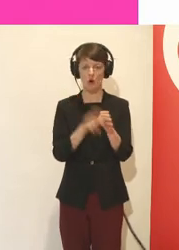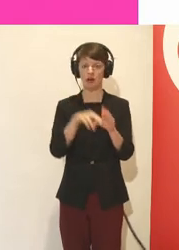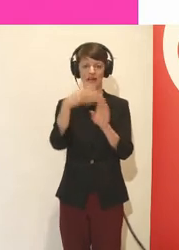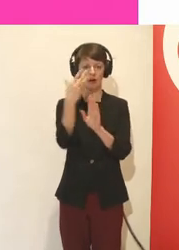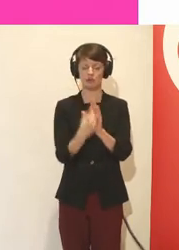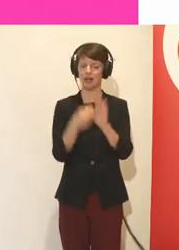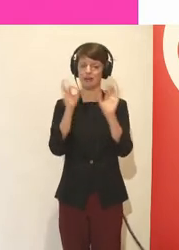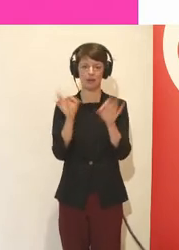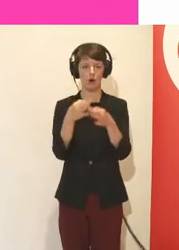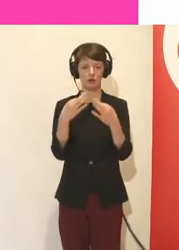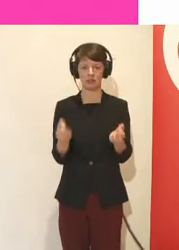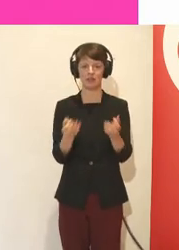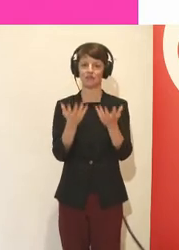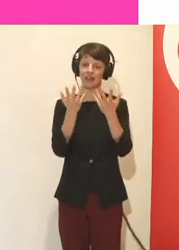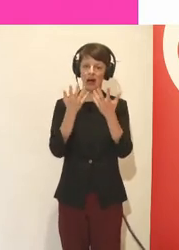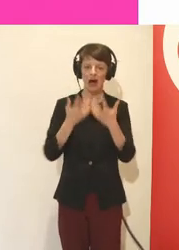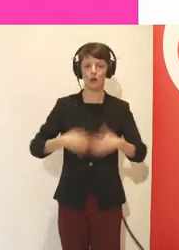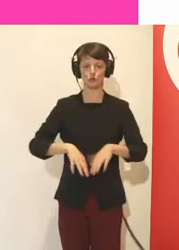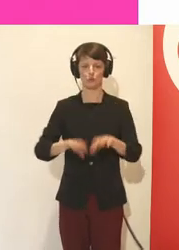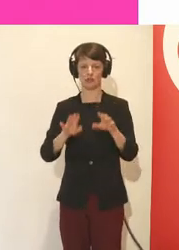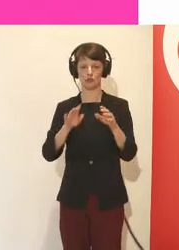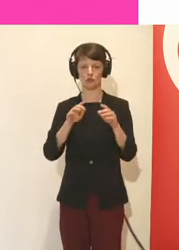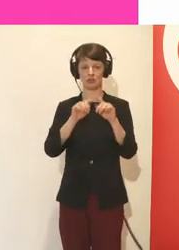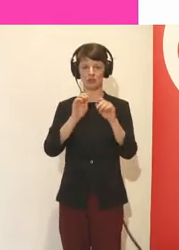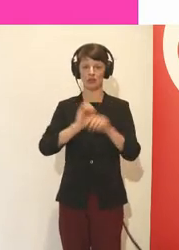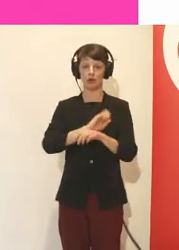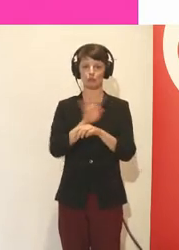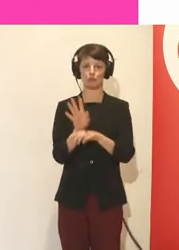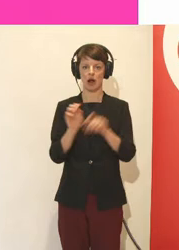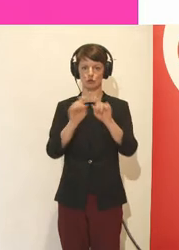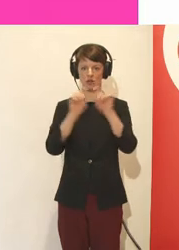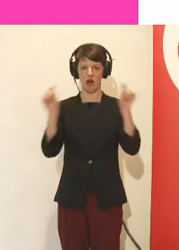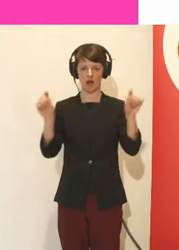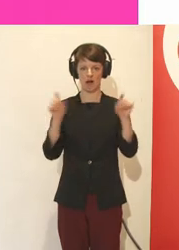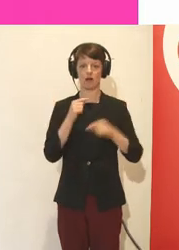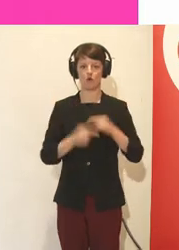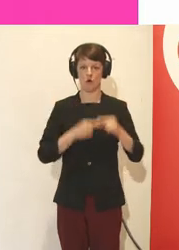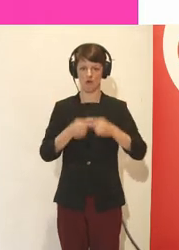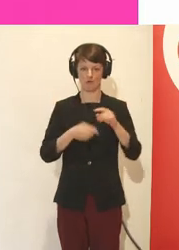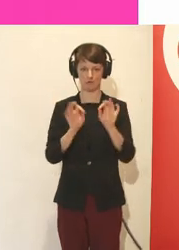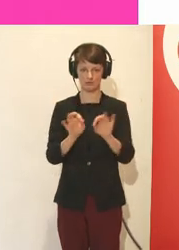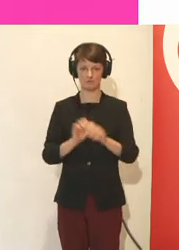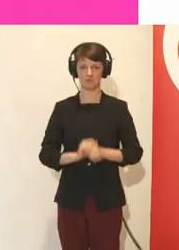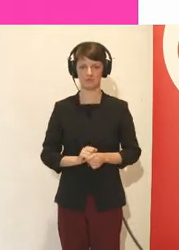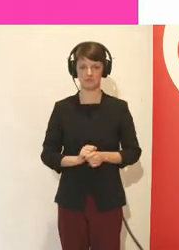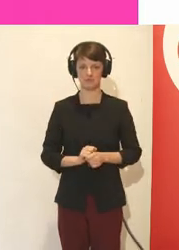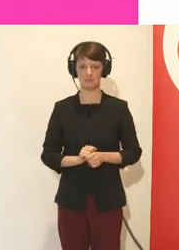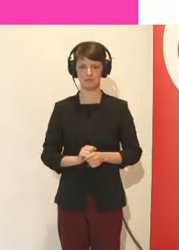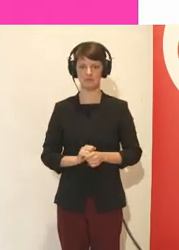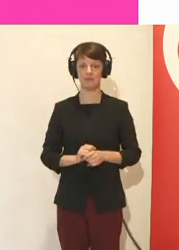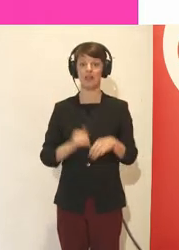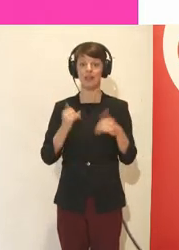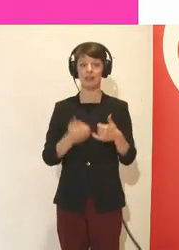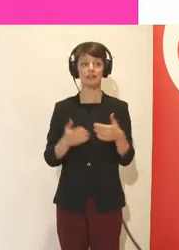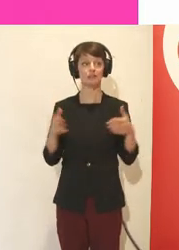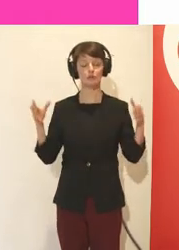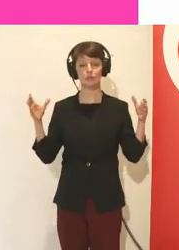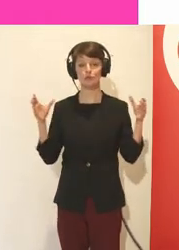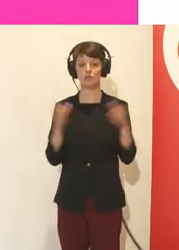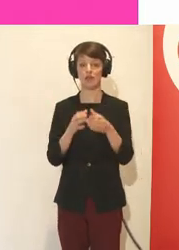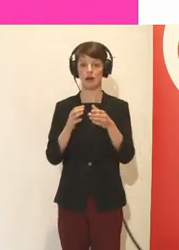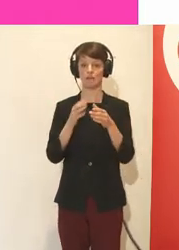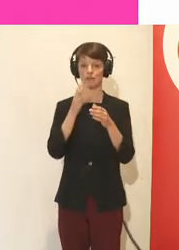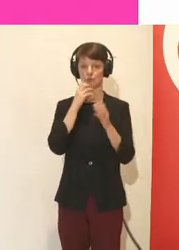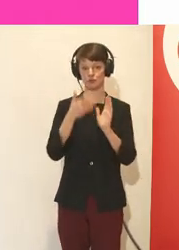herunterladen das funktioniert auch alles über den browser in dem ihr gerade seit wir gucken uns das jetzt einmal gemeinsam an wie das